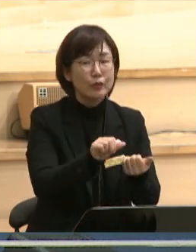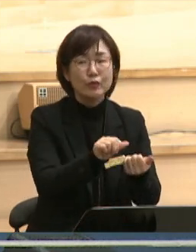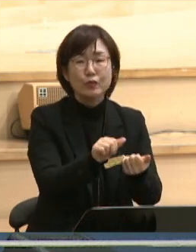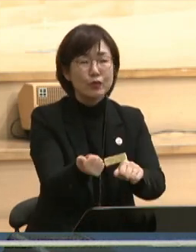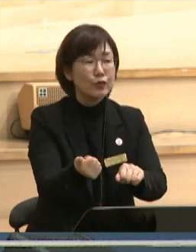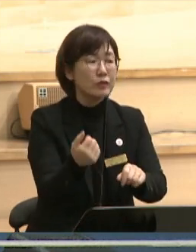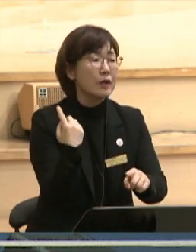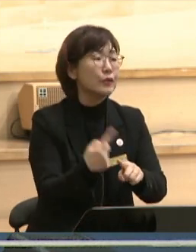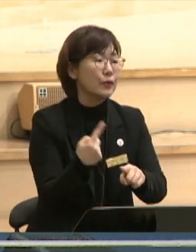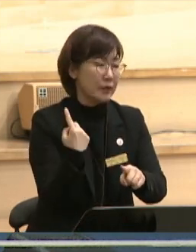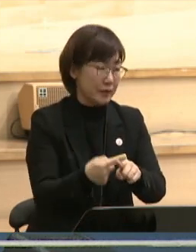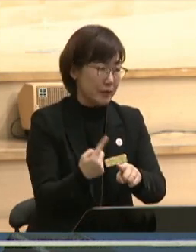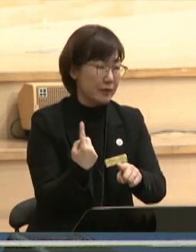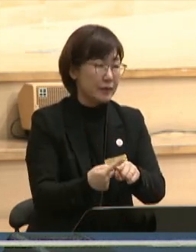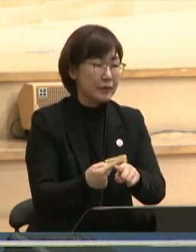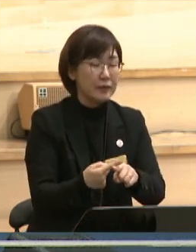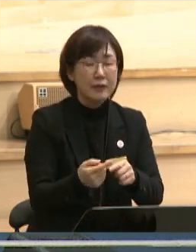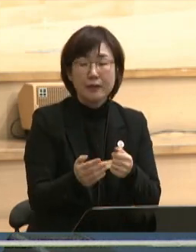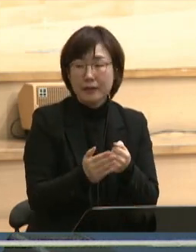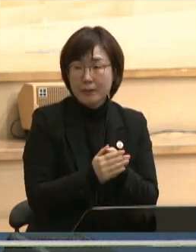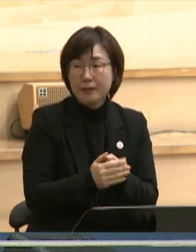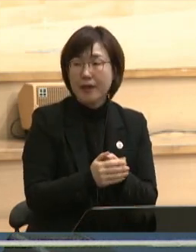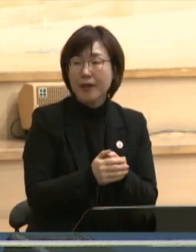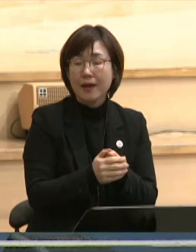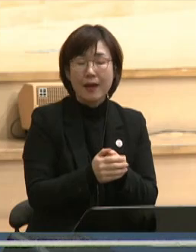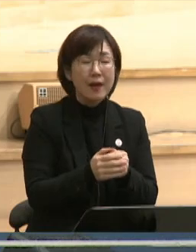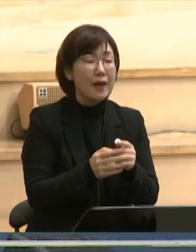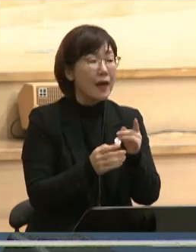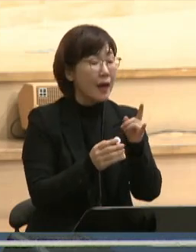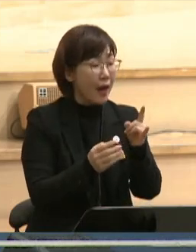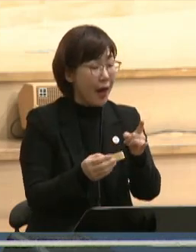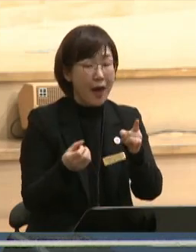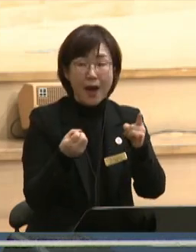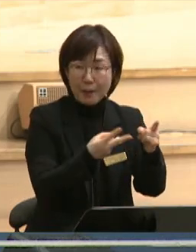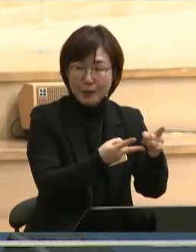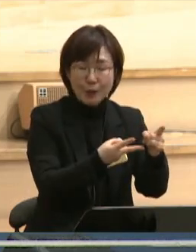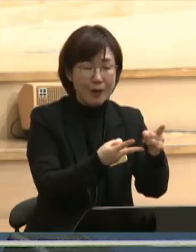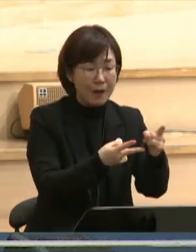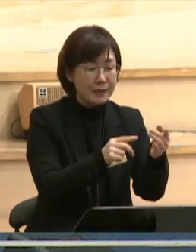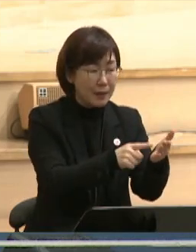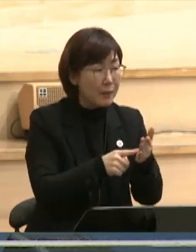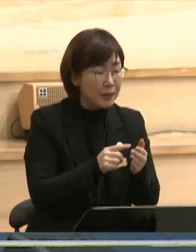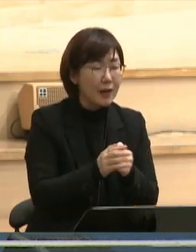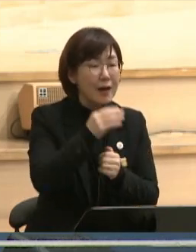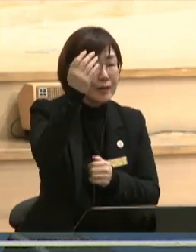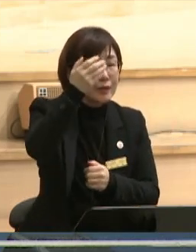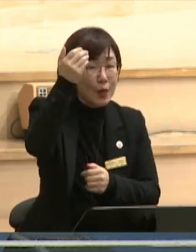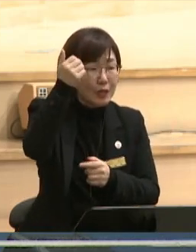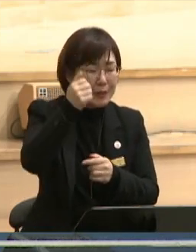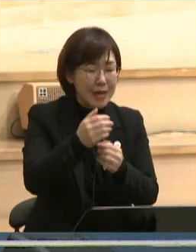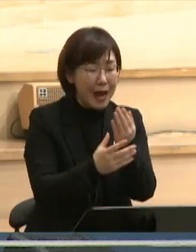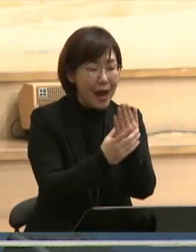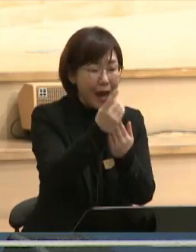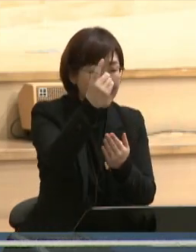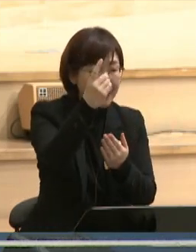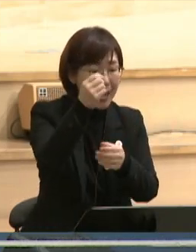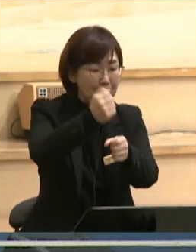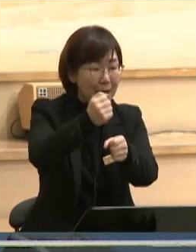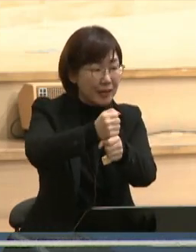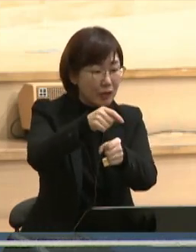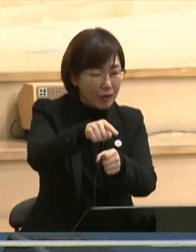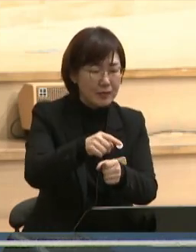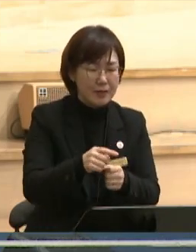죽은 거예요 죽은 거 그래서 에베소서에서 분명히 우리에게 이렇게 이야기합니다 성령이 하나되게 하신 것을